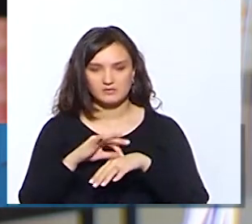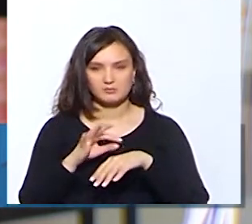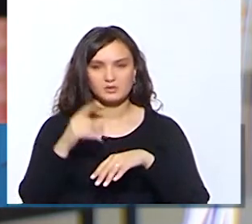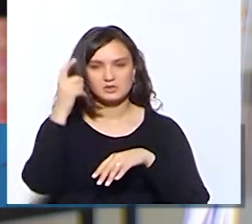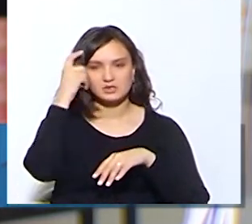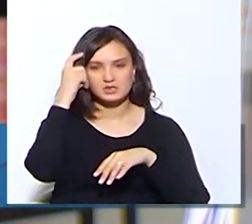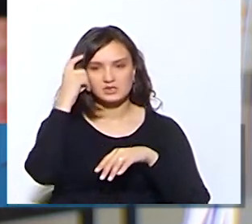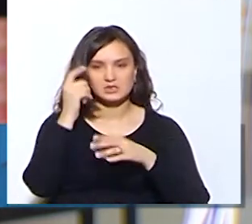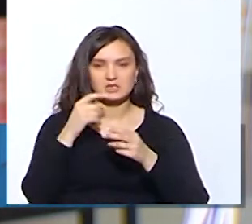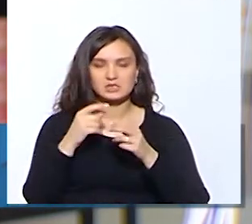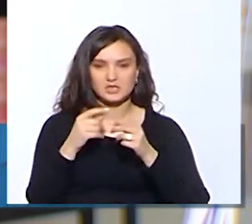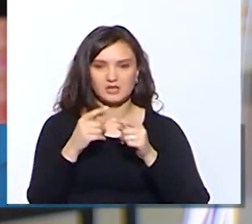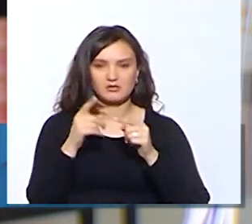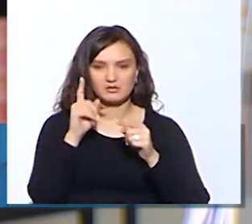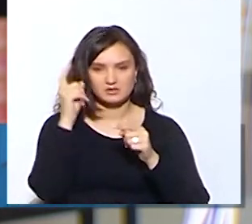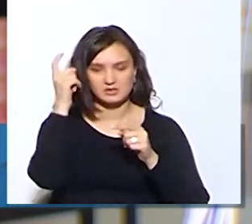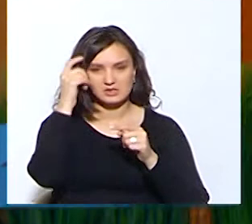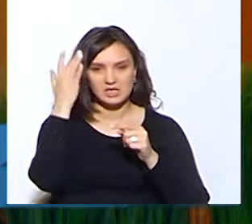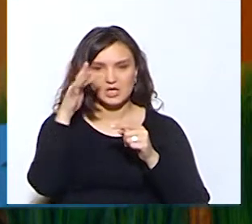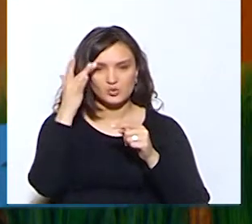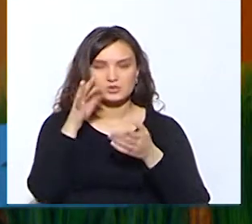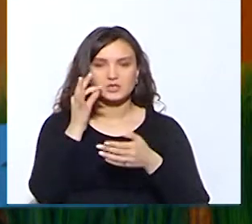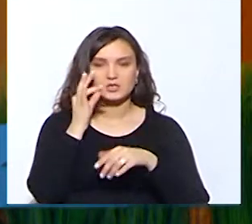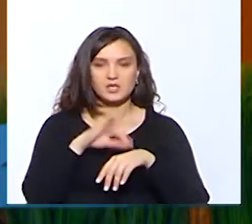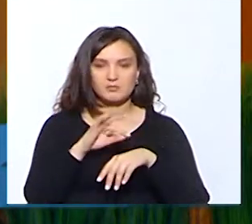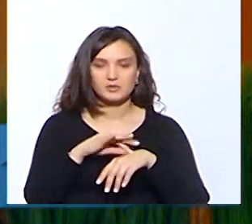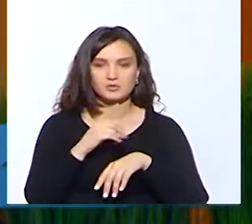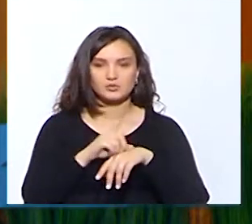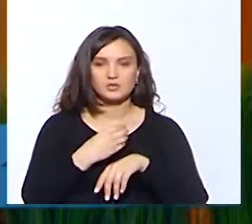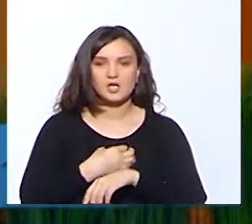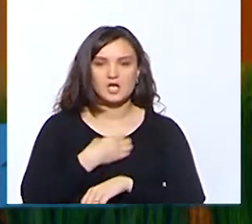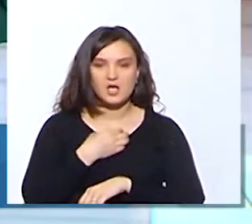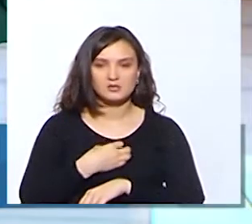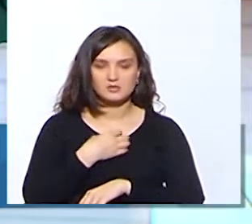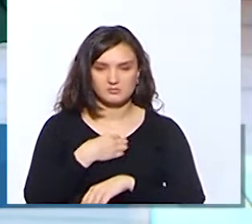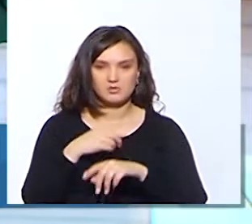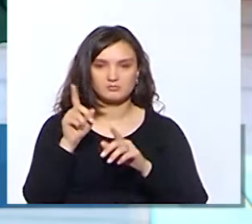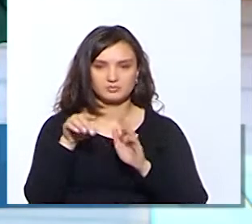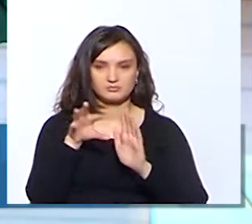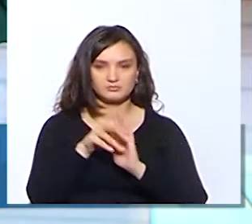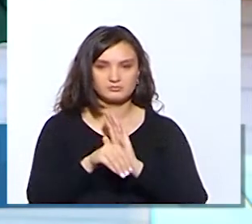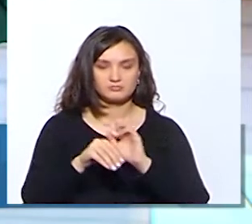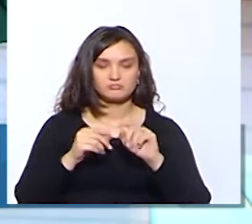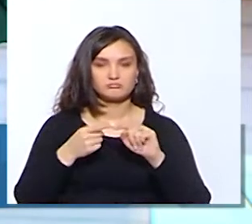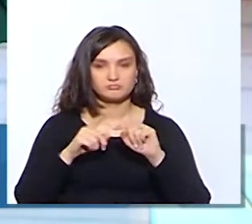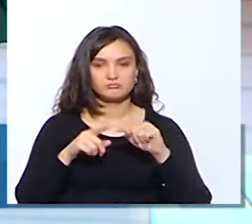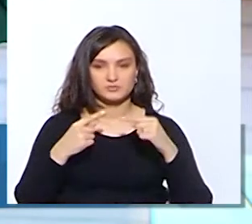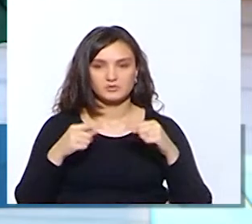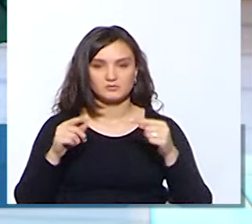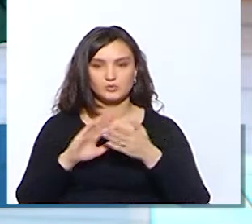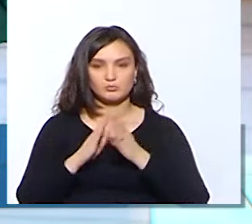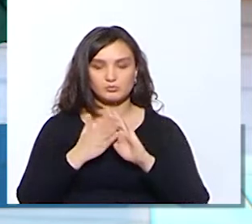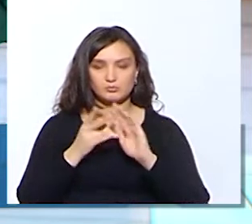გაფანტული სკლეროზი, დიაბეტი, თუნდაც იგივე ასთმაც მოიაზრება ამ თვალსაზრისით. აი ესეთი, ასე ვთქვათ, მდგომარეობა.